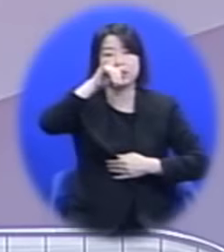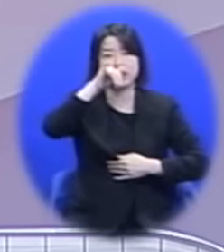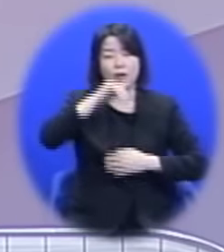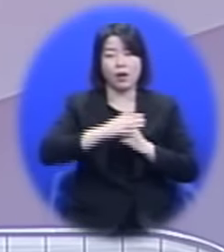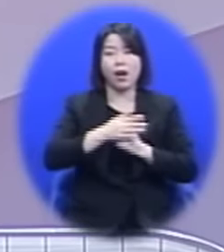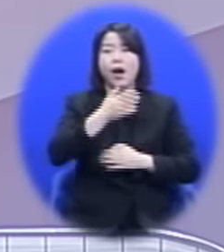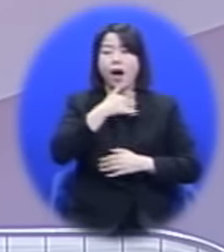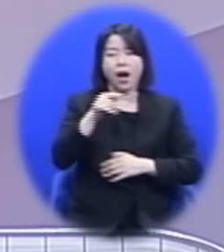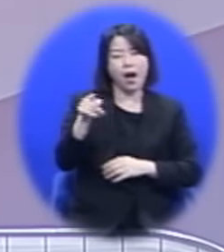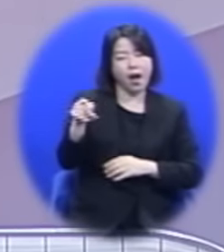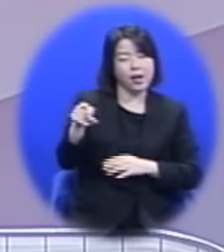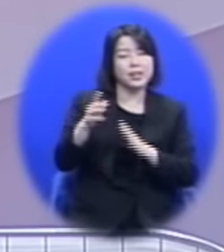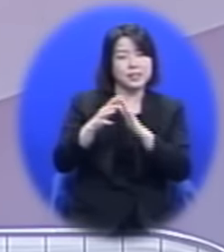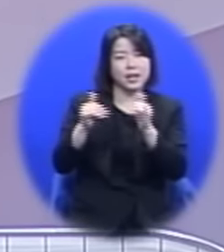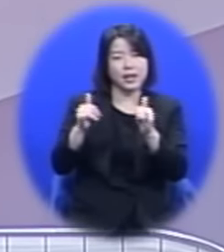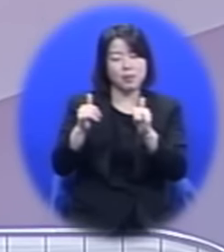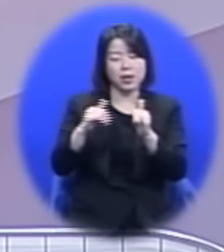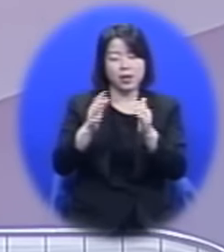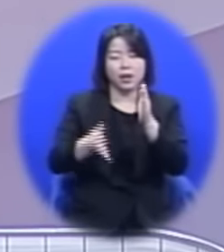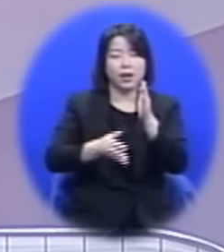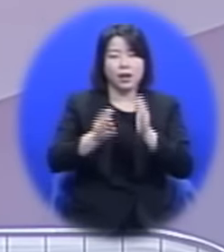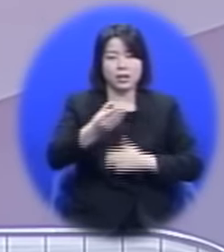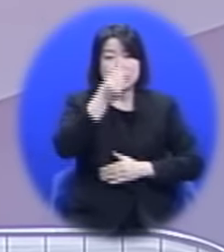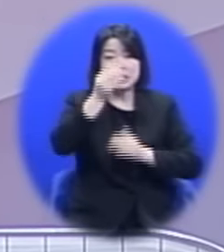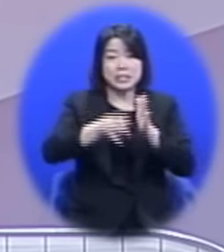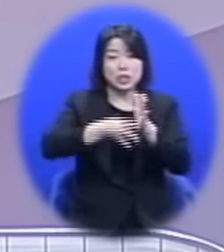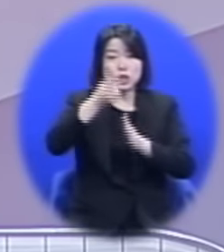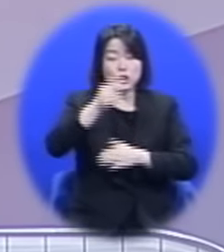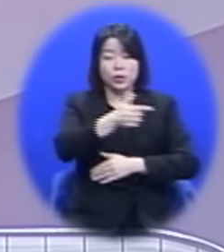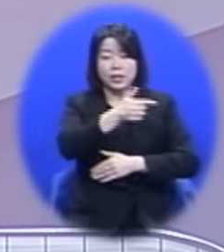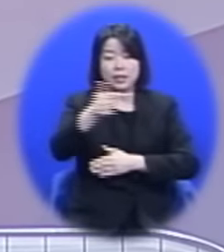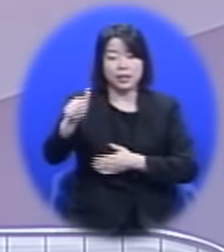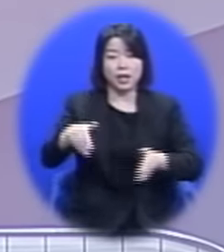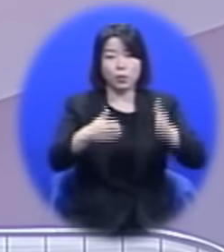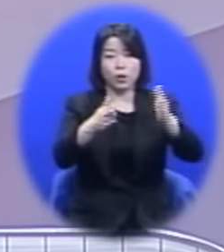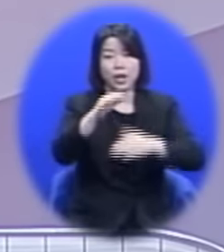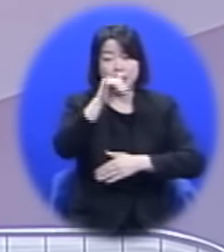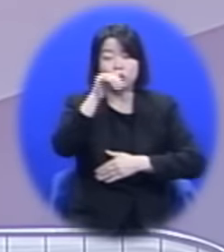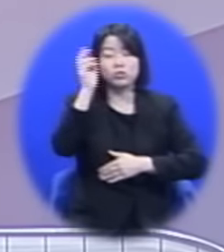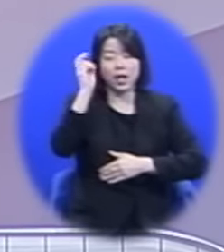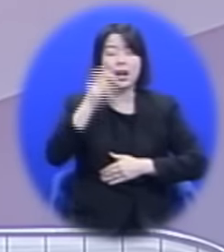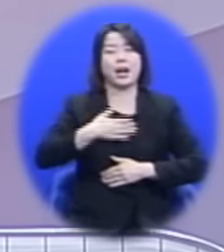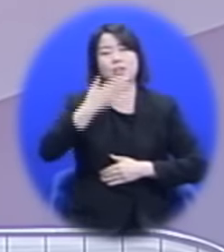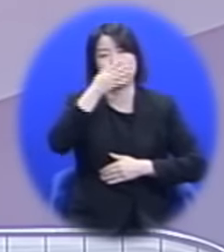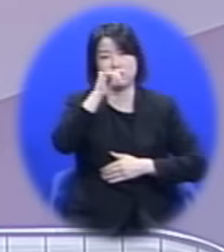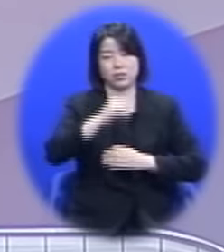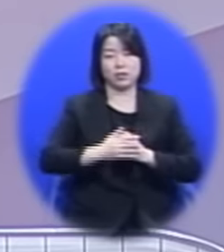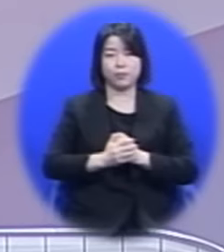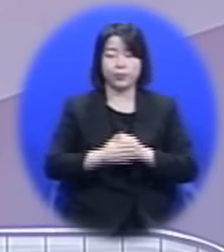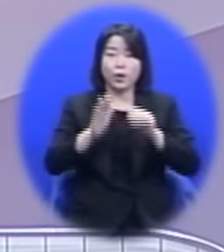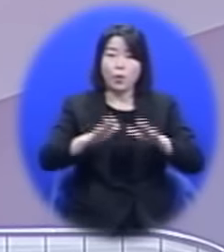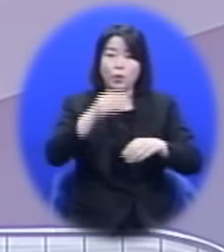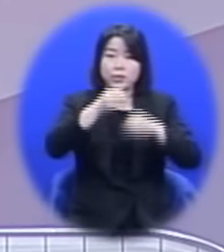아, 이분에게는 시온의 대로가 있구나, 마음에. 오늘 이 시편